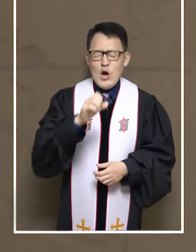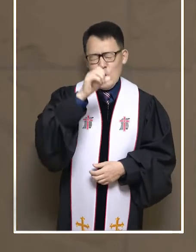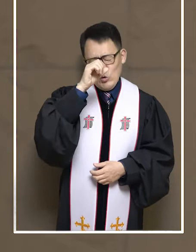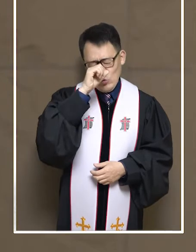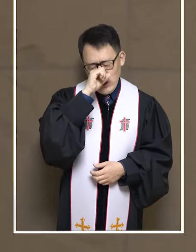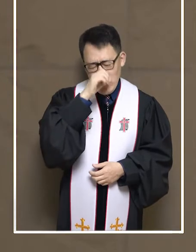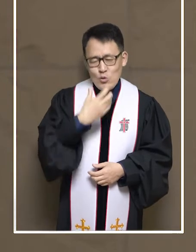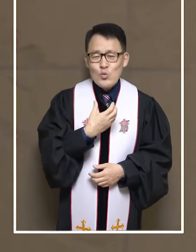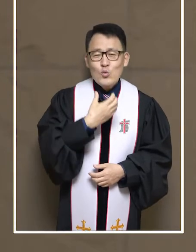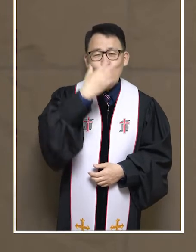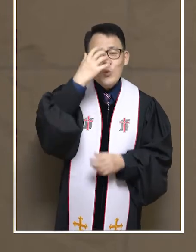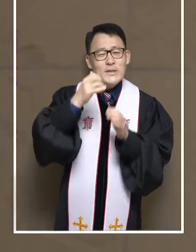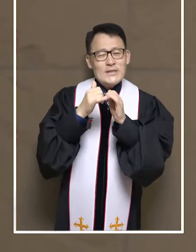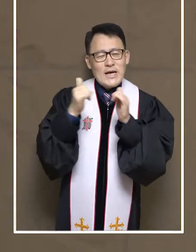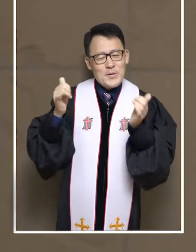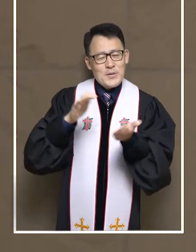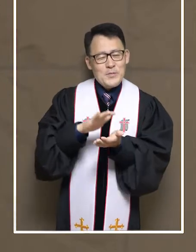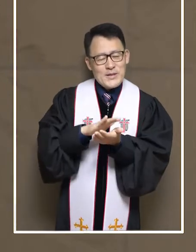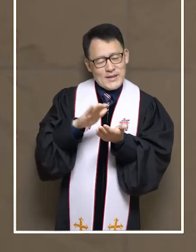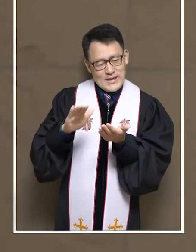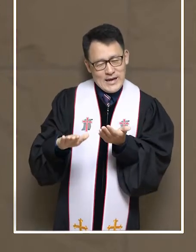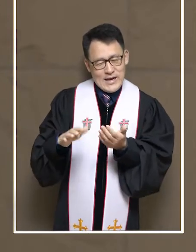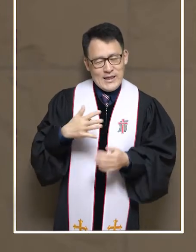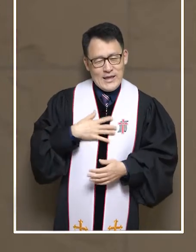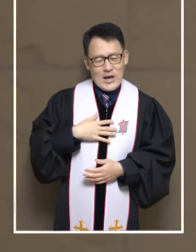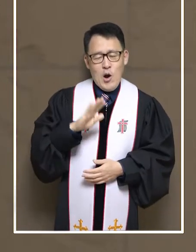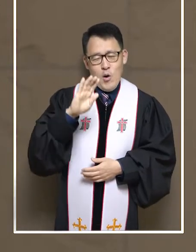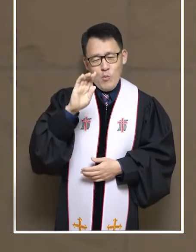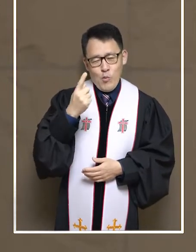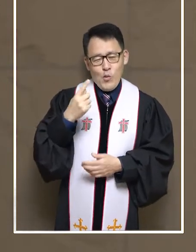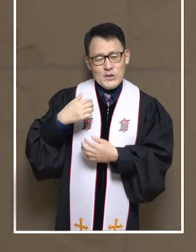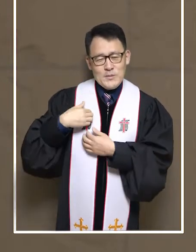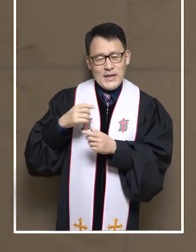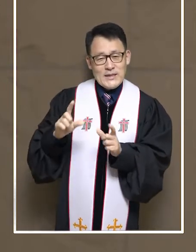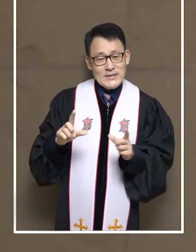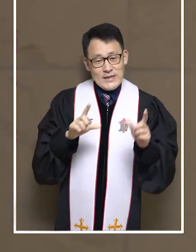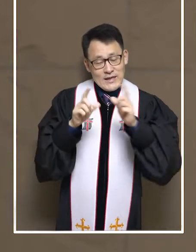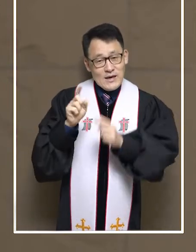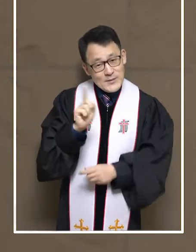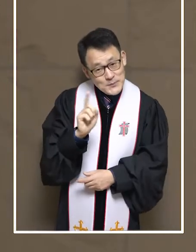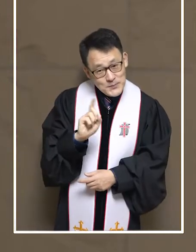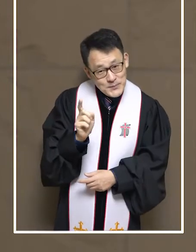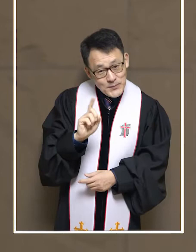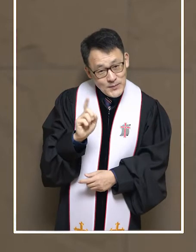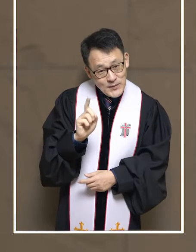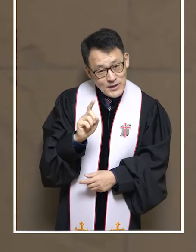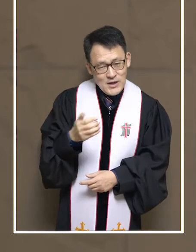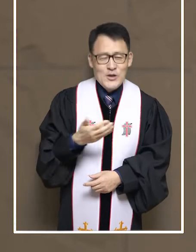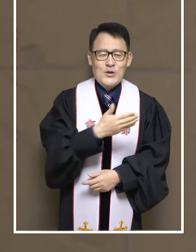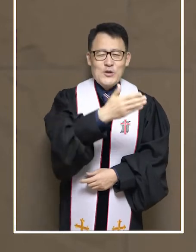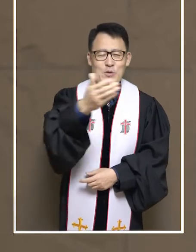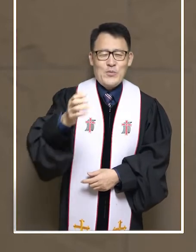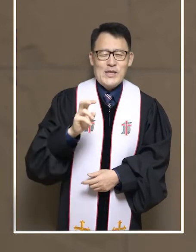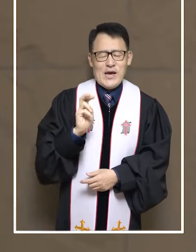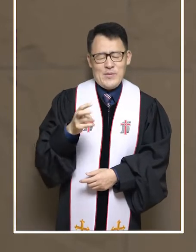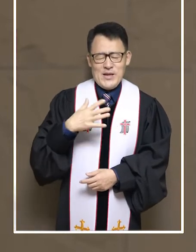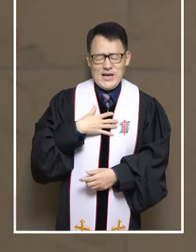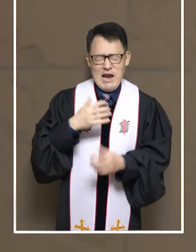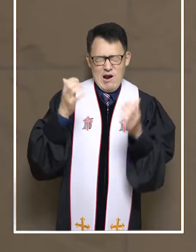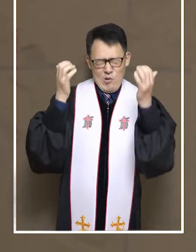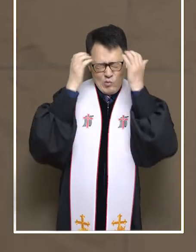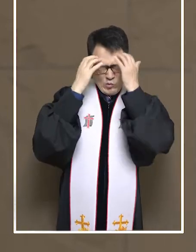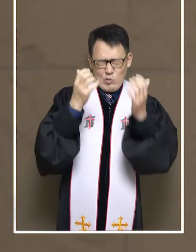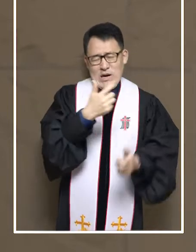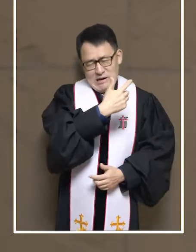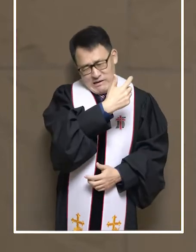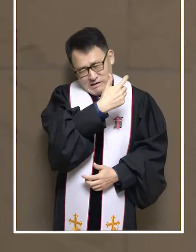저는 여러분들이 좋아해 주는 요셉입니다. 제가 보디발의 집에서 어떻게 살았느냐고요?